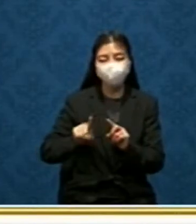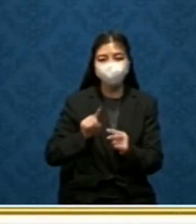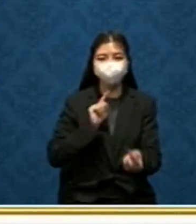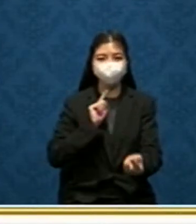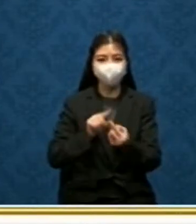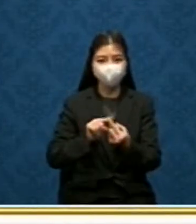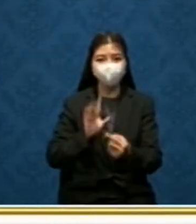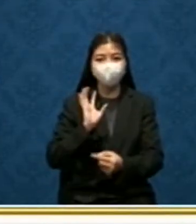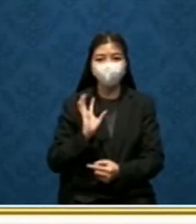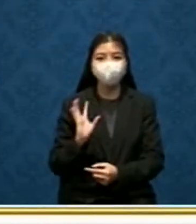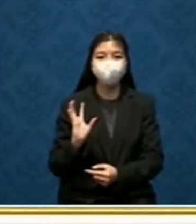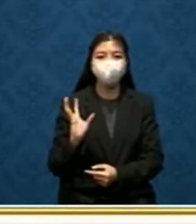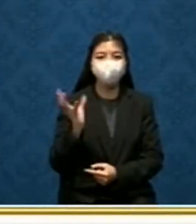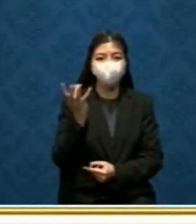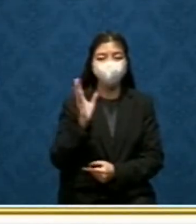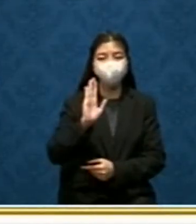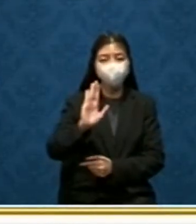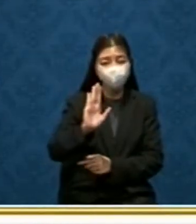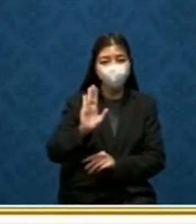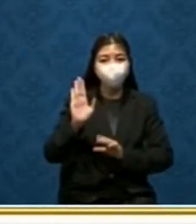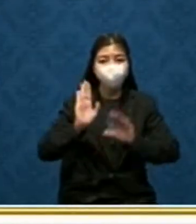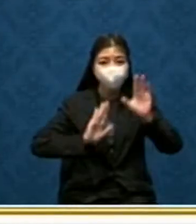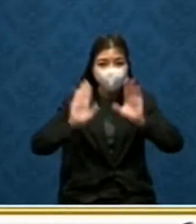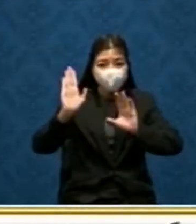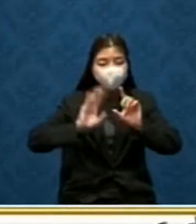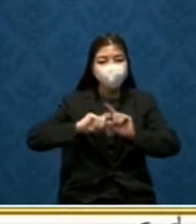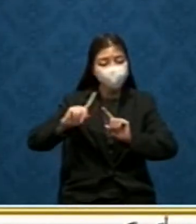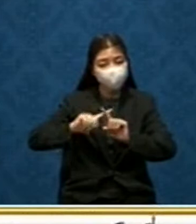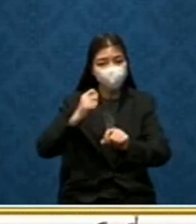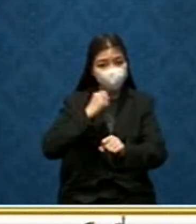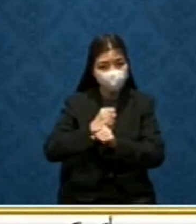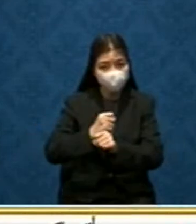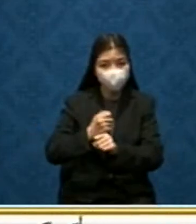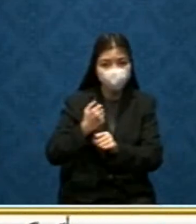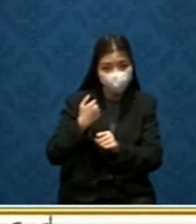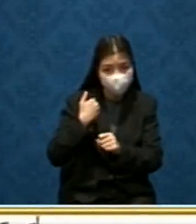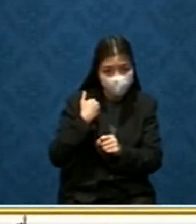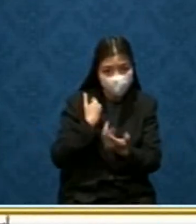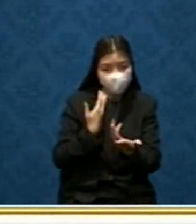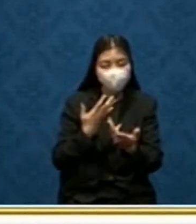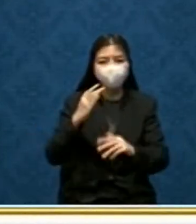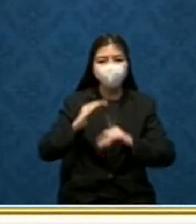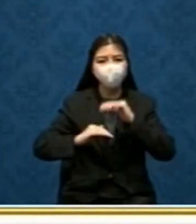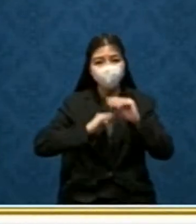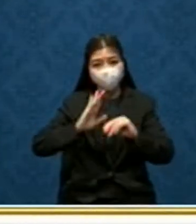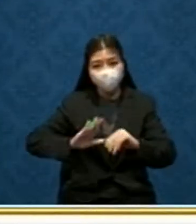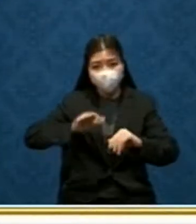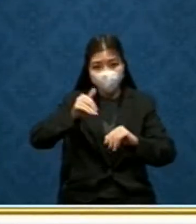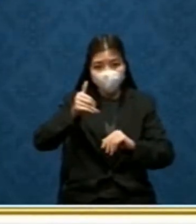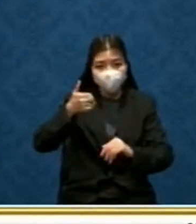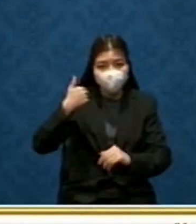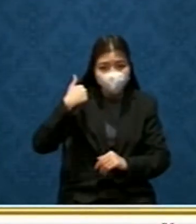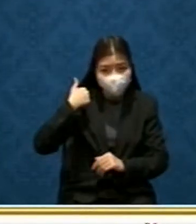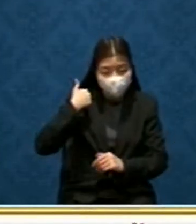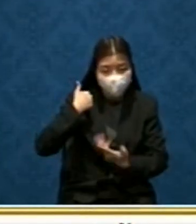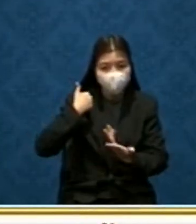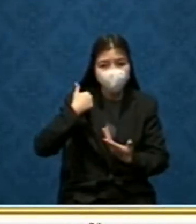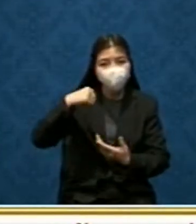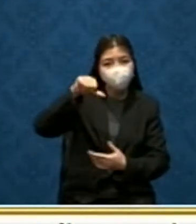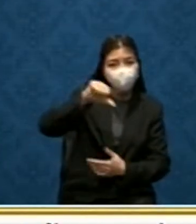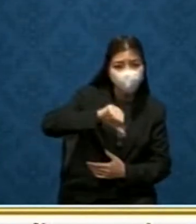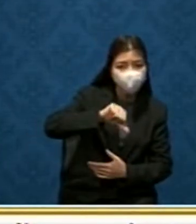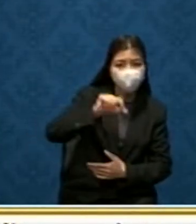บโลกพ์ชาพ próxima zijเขาทำกไหมแล้ที่ทำวัี้มจะเกิดการพันาการไปในทางทดีขึ้นหรอแ่ลง